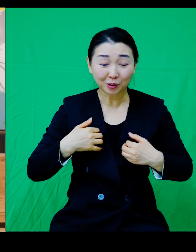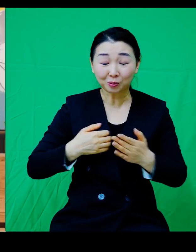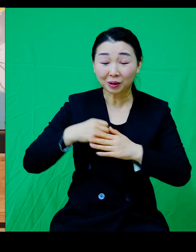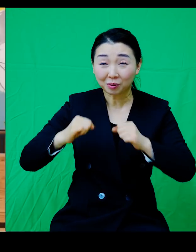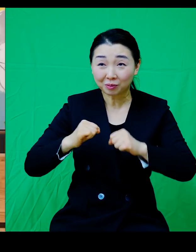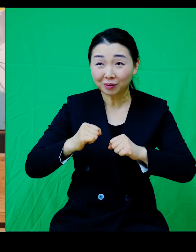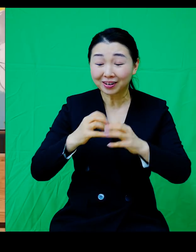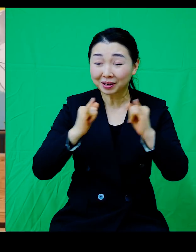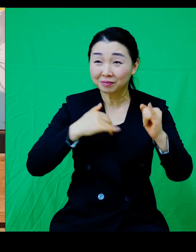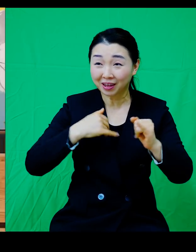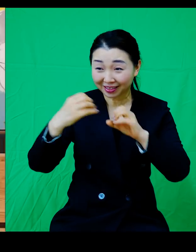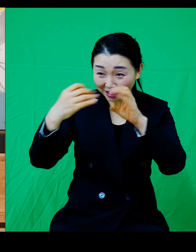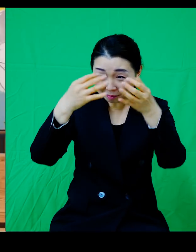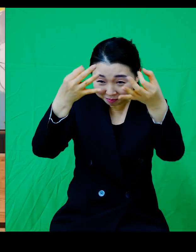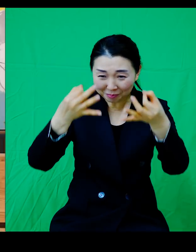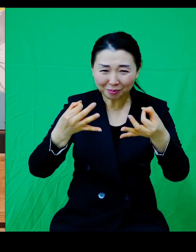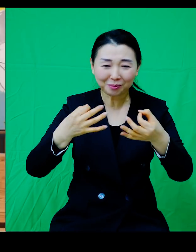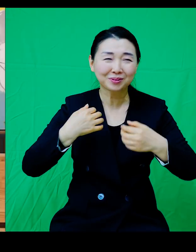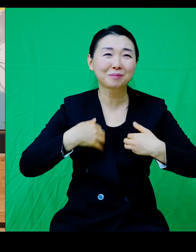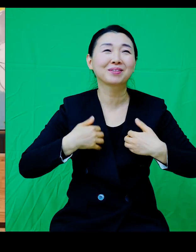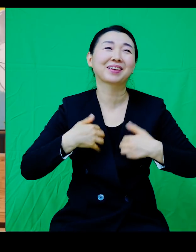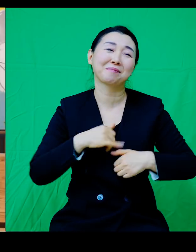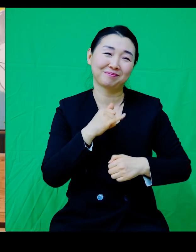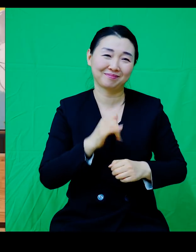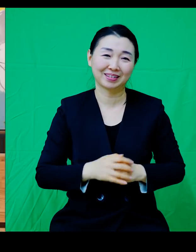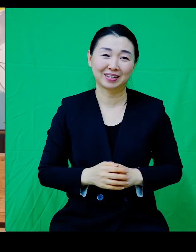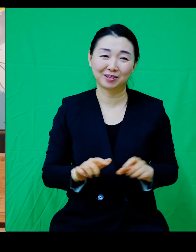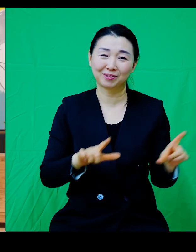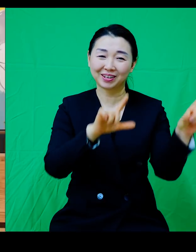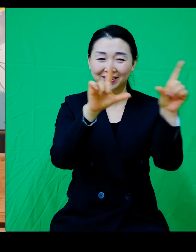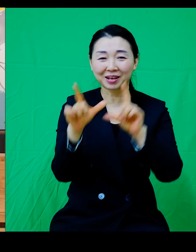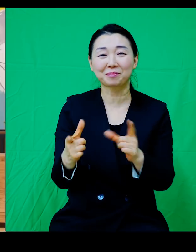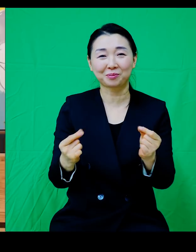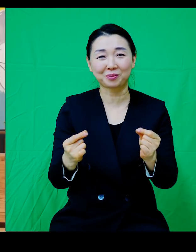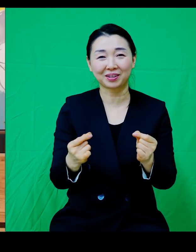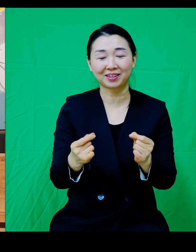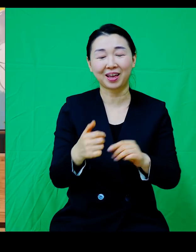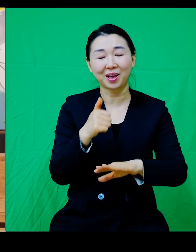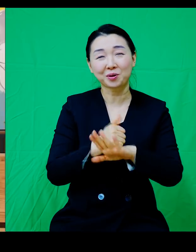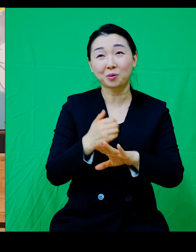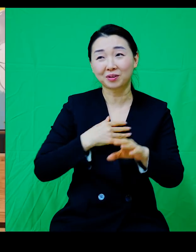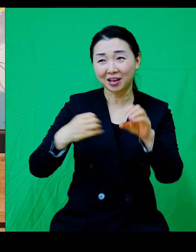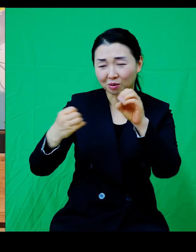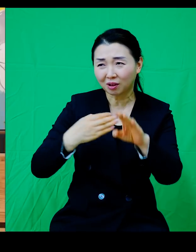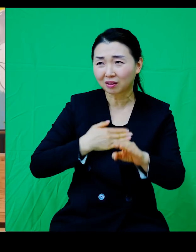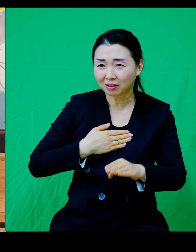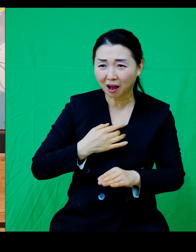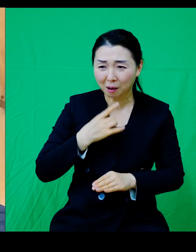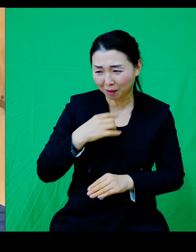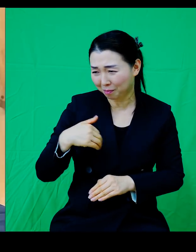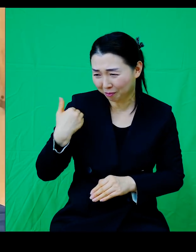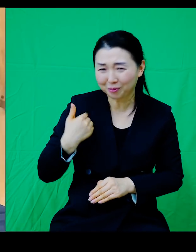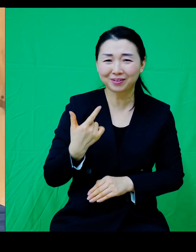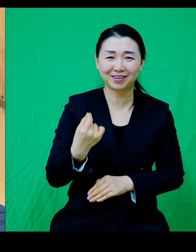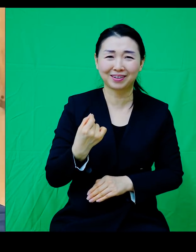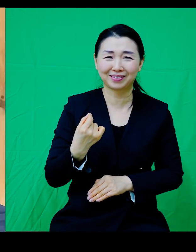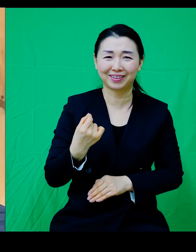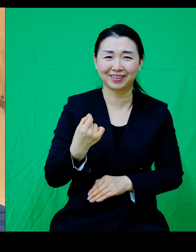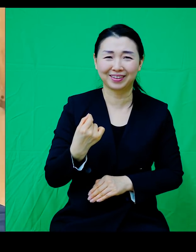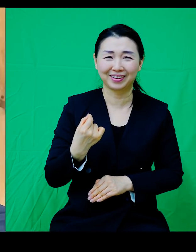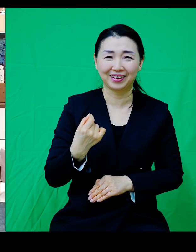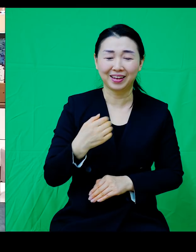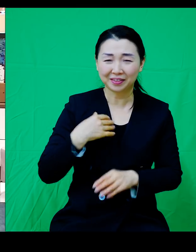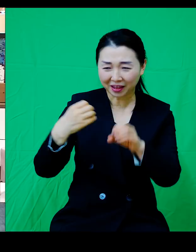하면 사람들이 또 내 답 보고 막 웃고 하는 게임이 있었어요. 저는 우리 삶도 그렇다고 보거든요. 결국 내 정답을 나만 안 보이는 거예요. 나만 모르는